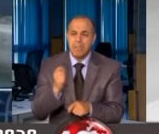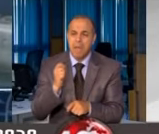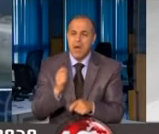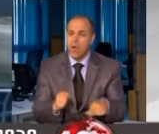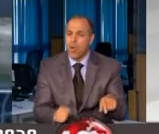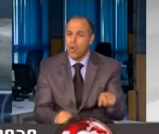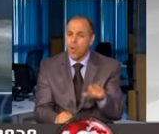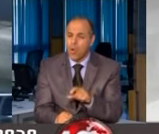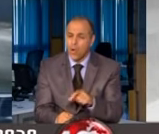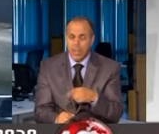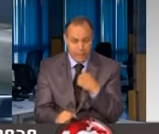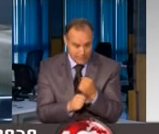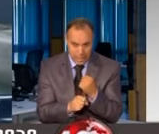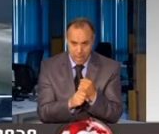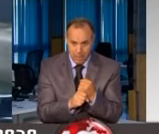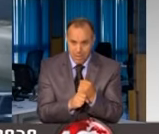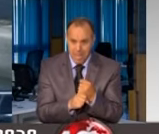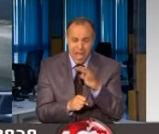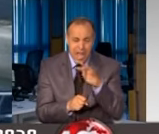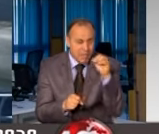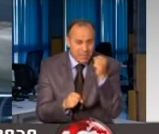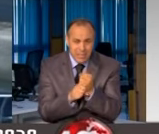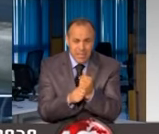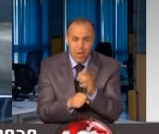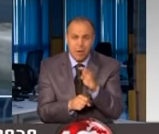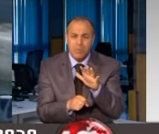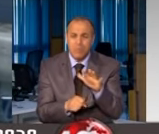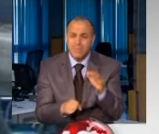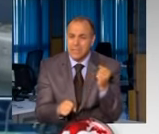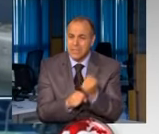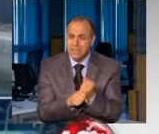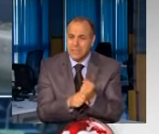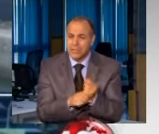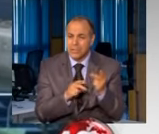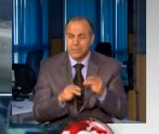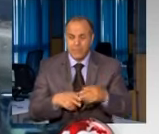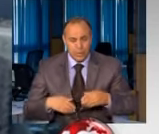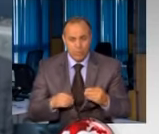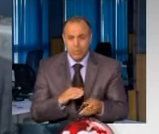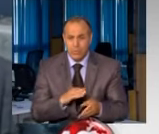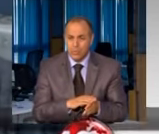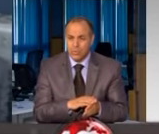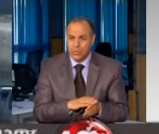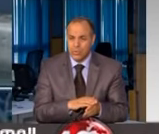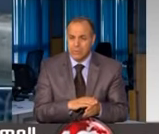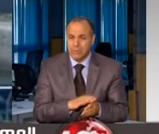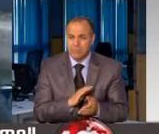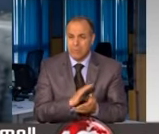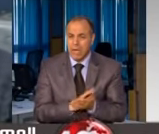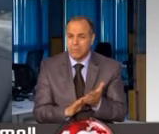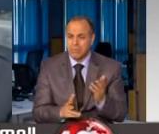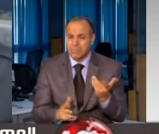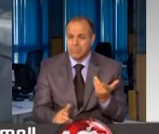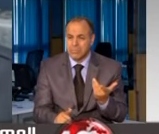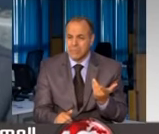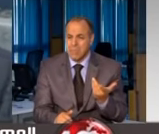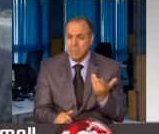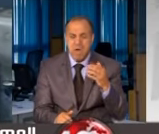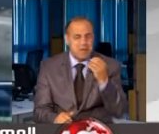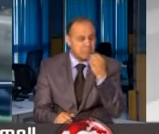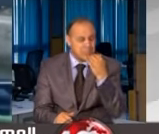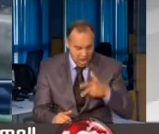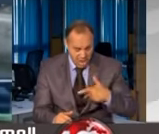كي نقول لك كيف يعمل 40 سنة و 45 سنة وكي يجي يخرج وقت اللي هو يبدأ معاش عنده حين والبحر